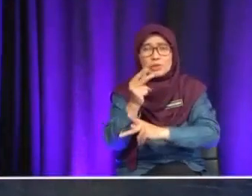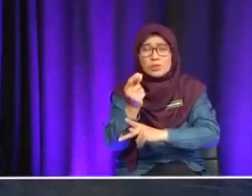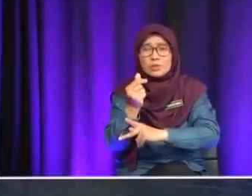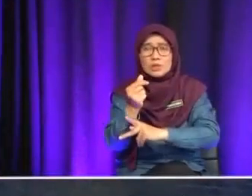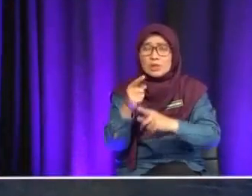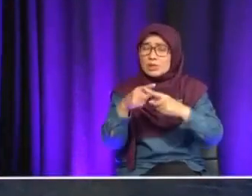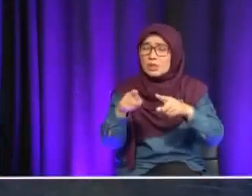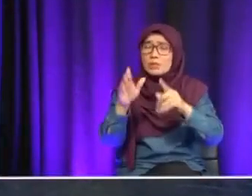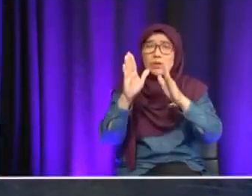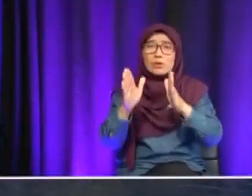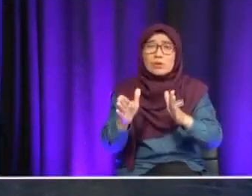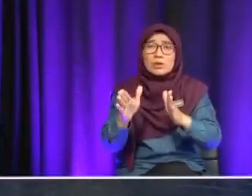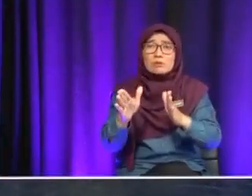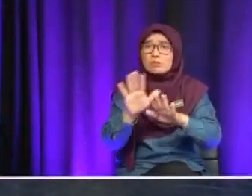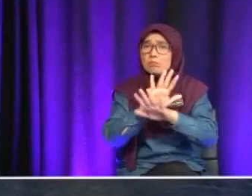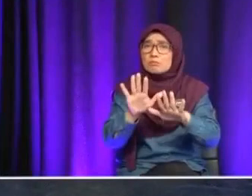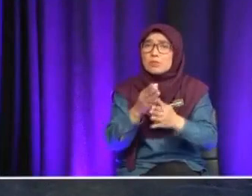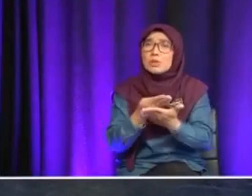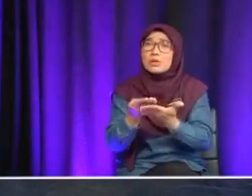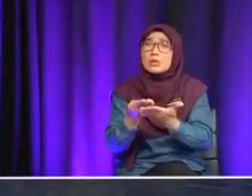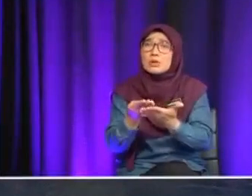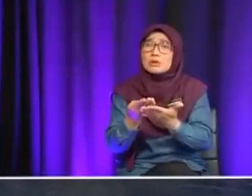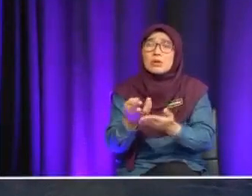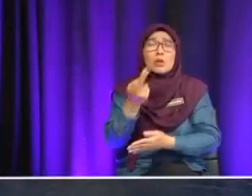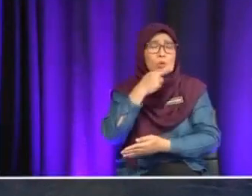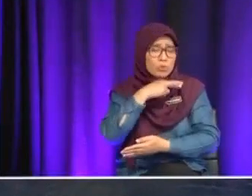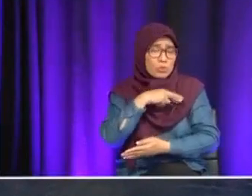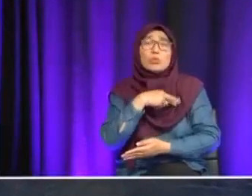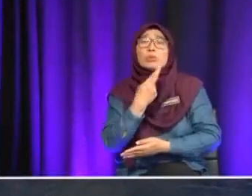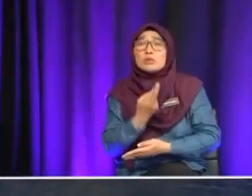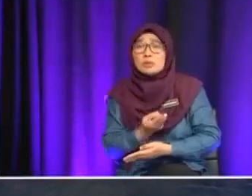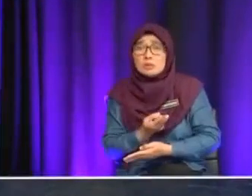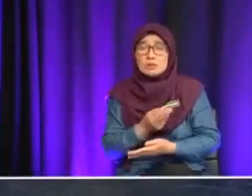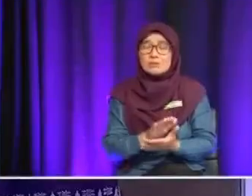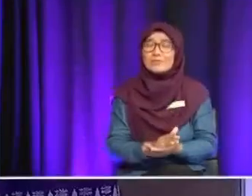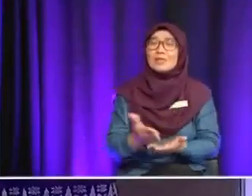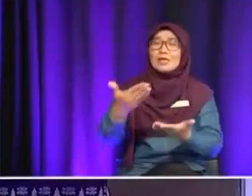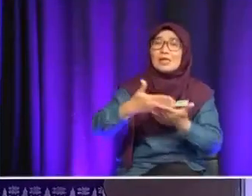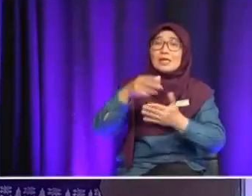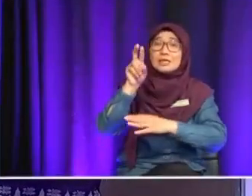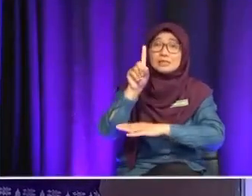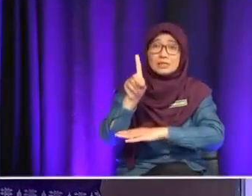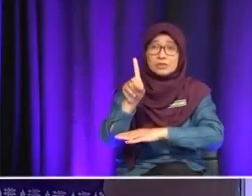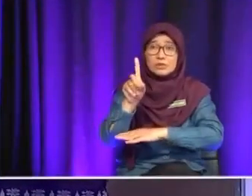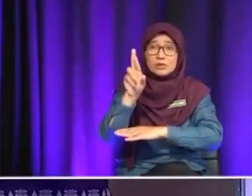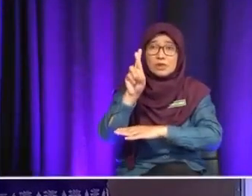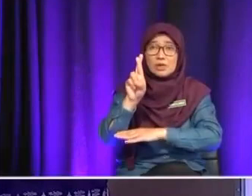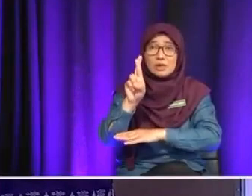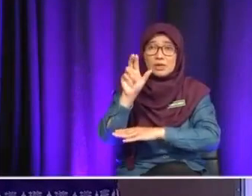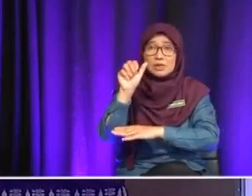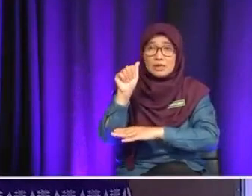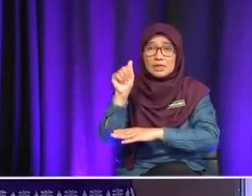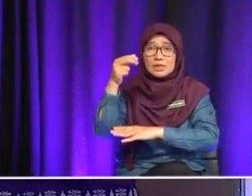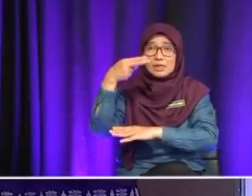seterusnya kita ada akad yang terakhir, iaitu ar-rahnu. Apa yang dimaksudkan dengan